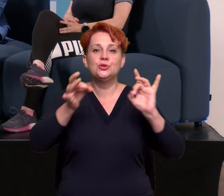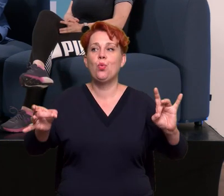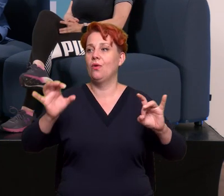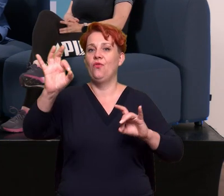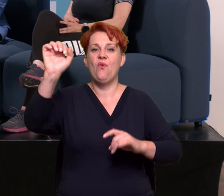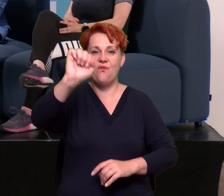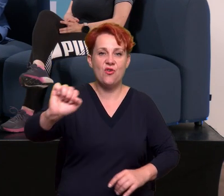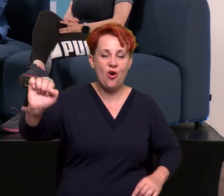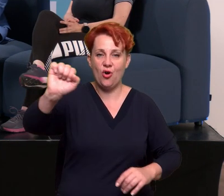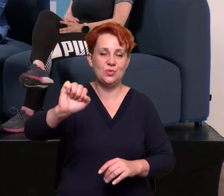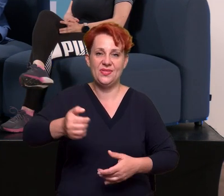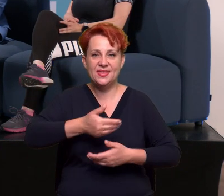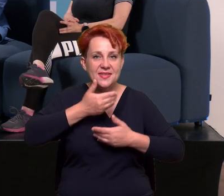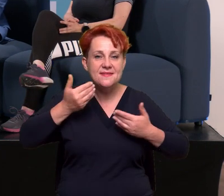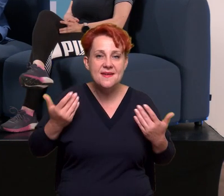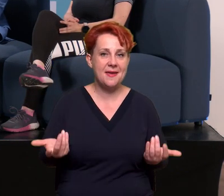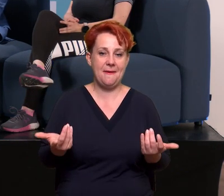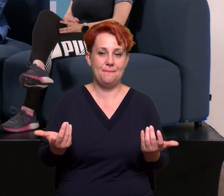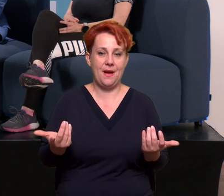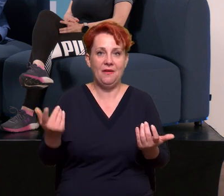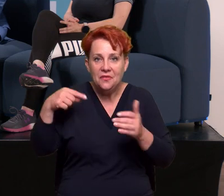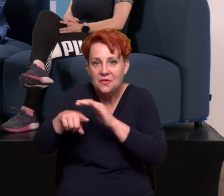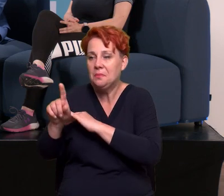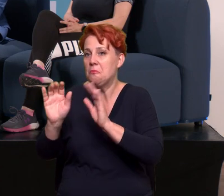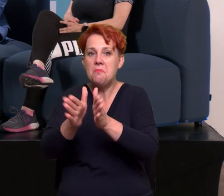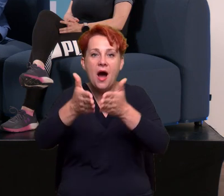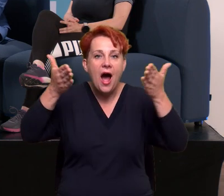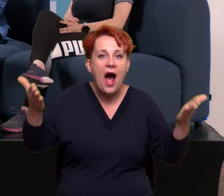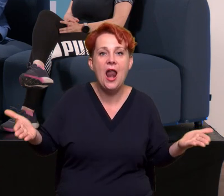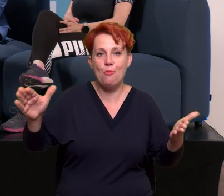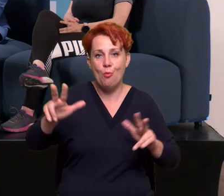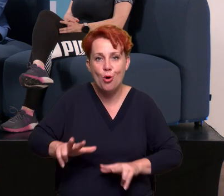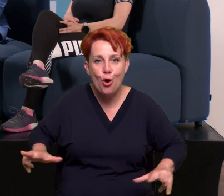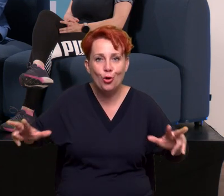Wrocławia. Są tam jakieś albumy rodzinne,